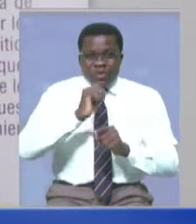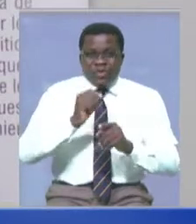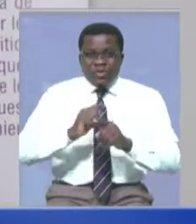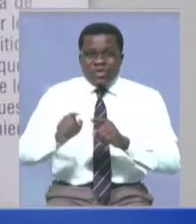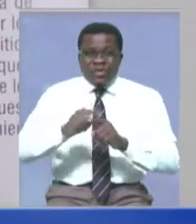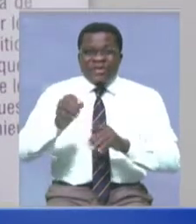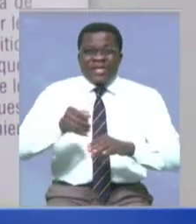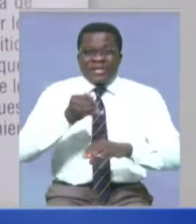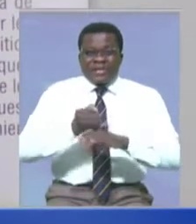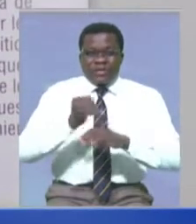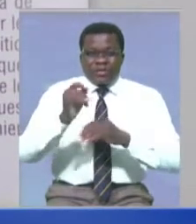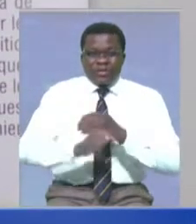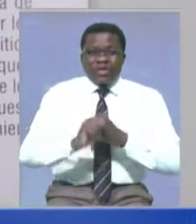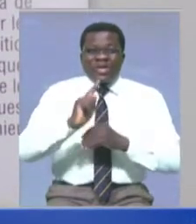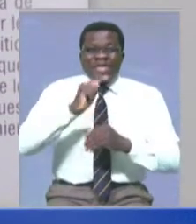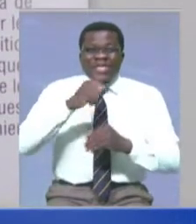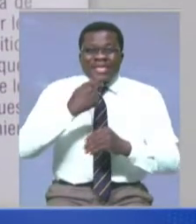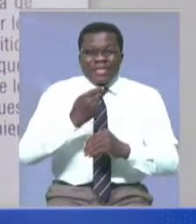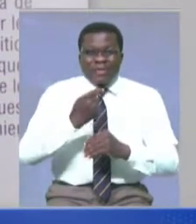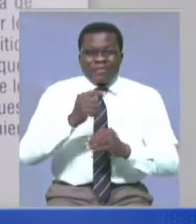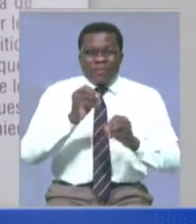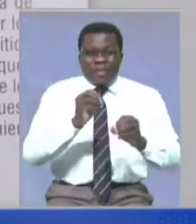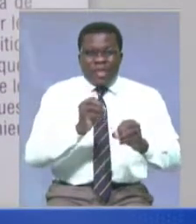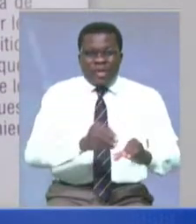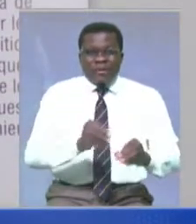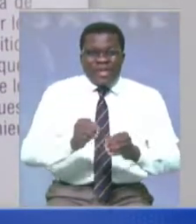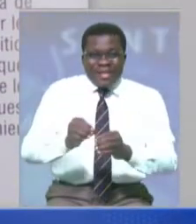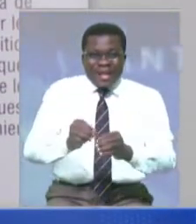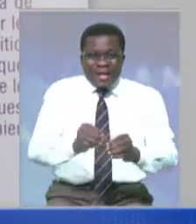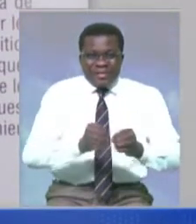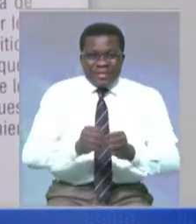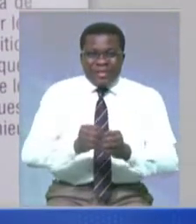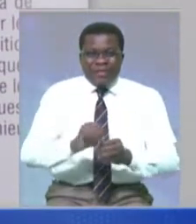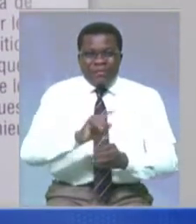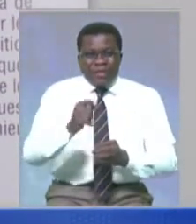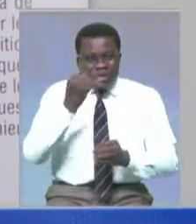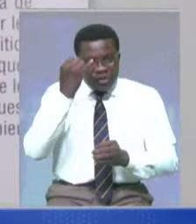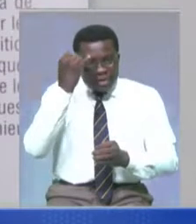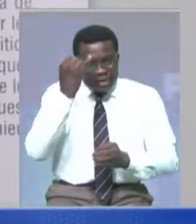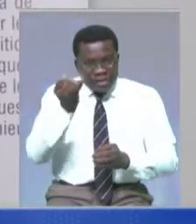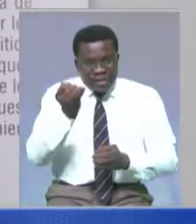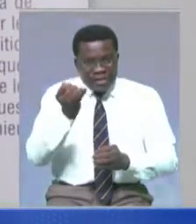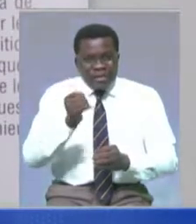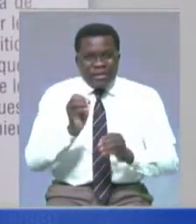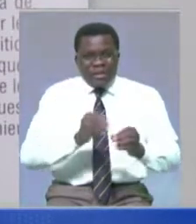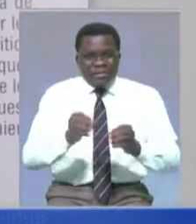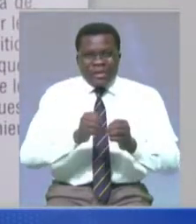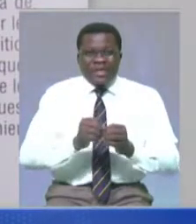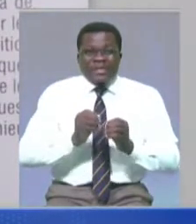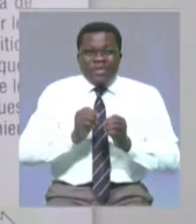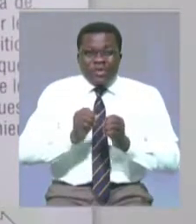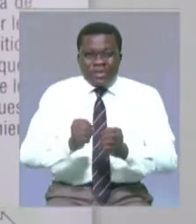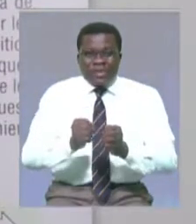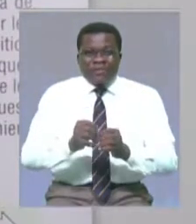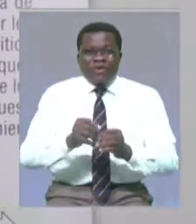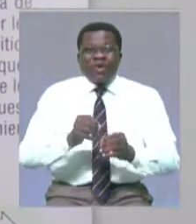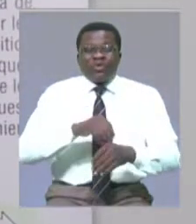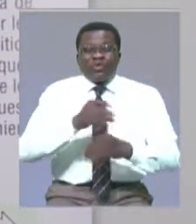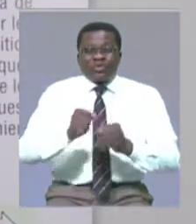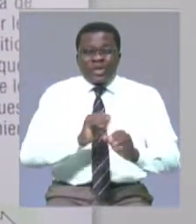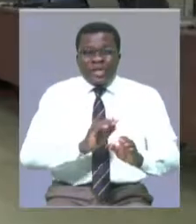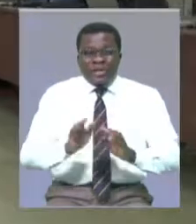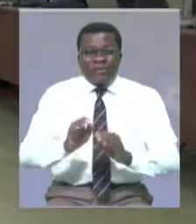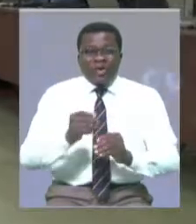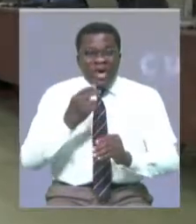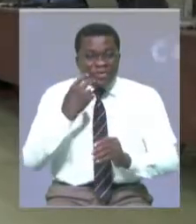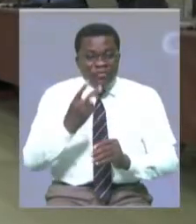différentes institutions qui mettent ensemble leurs idées, qui mettent ensemble leurs efforts, leurs énergies,